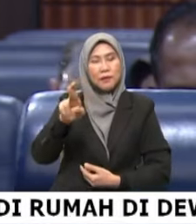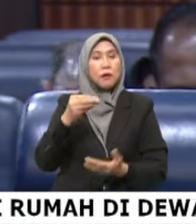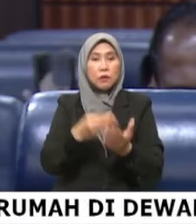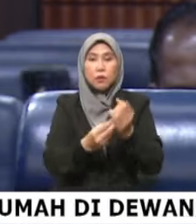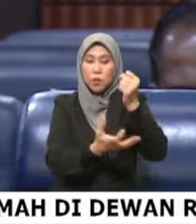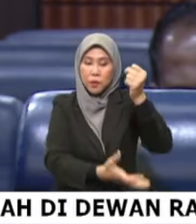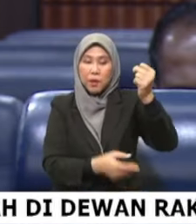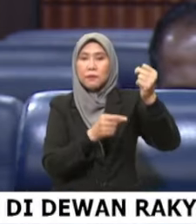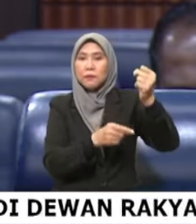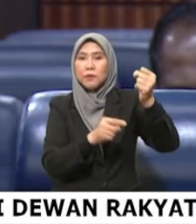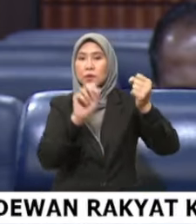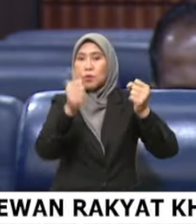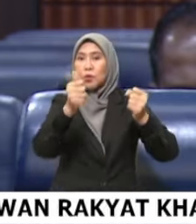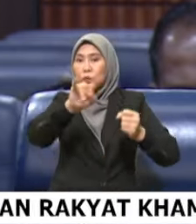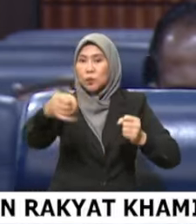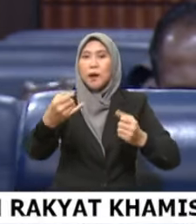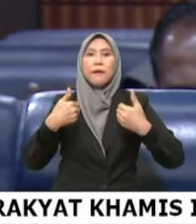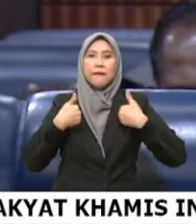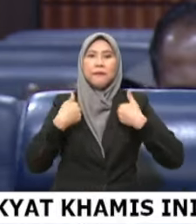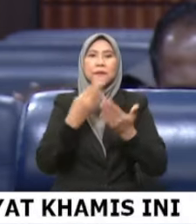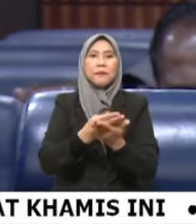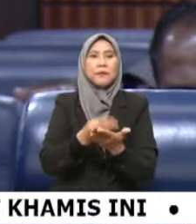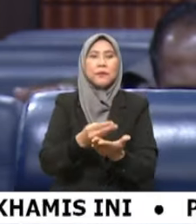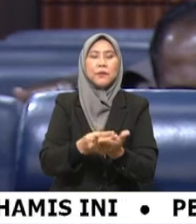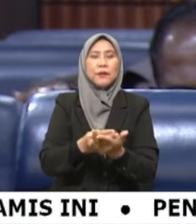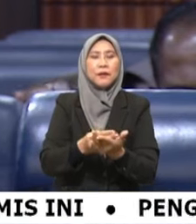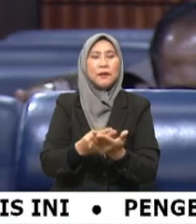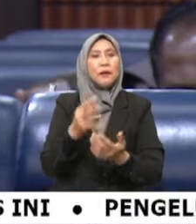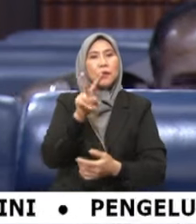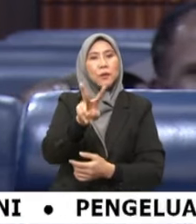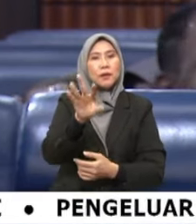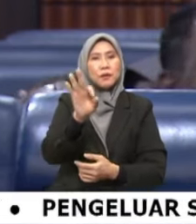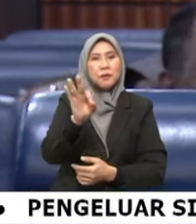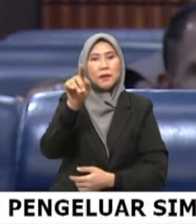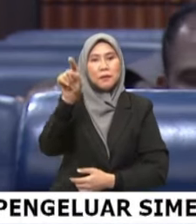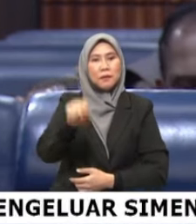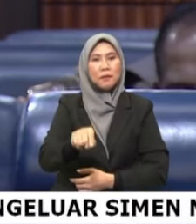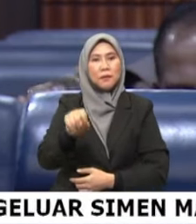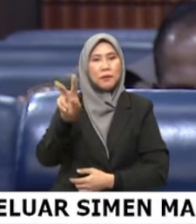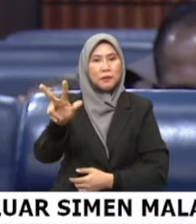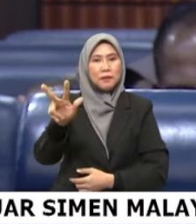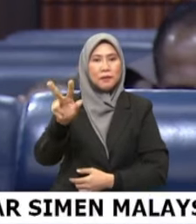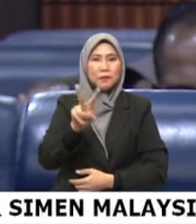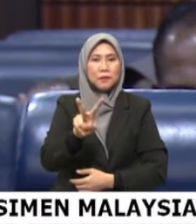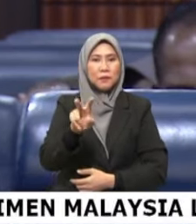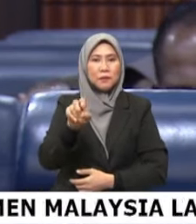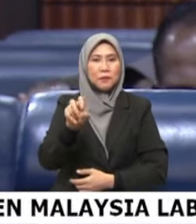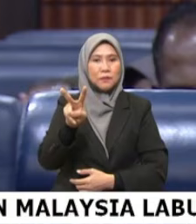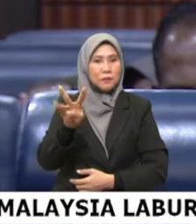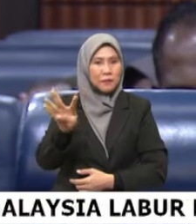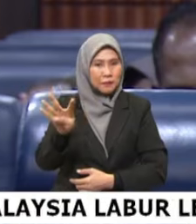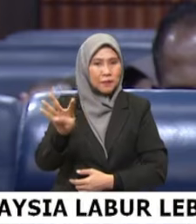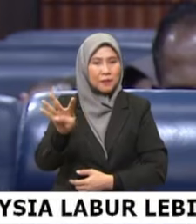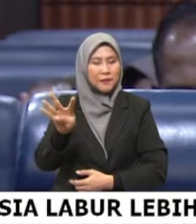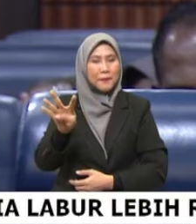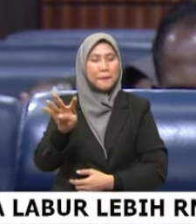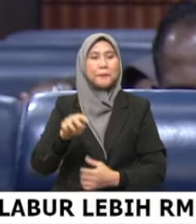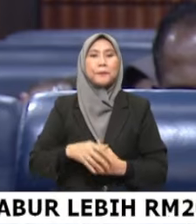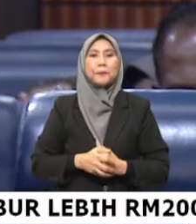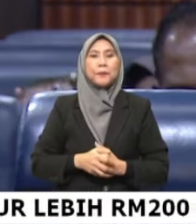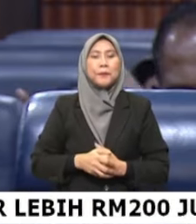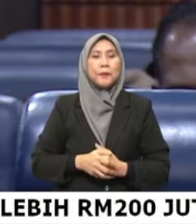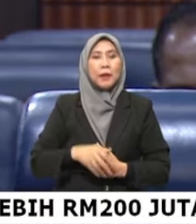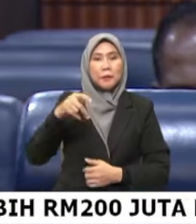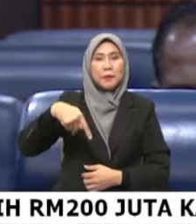sebanyak ringgit Malaysia 10 juta berjumlah pada 29 hari bulan Mac 2024.